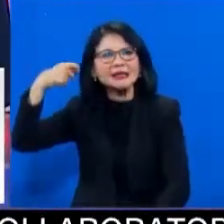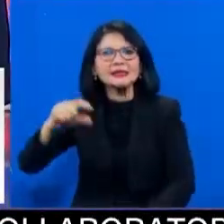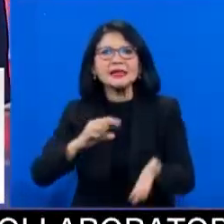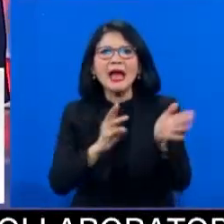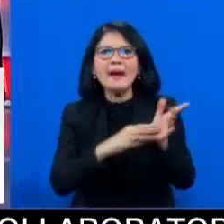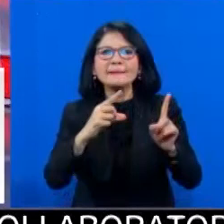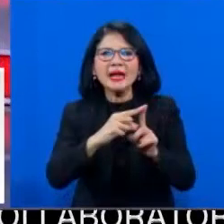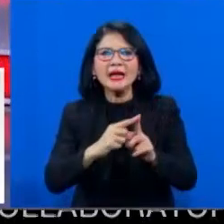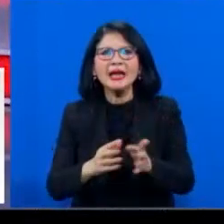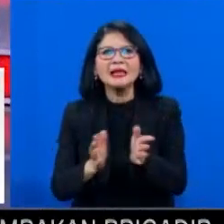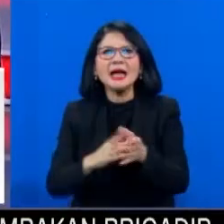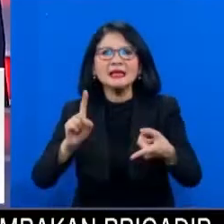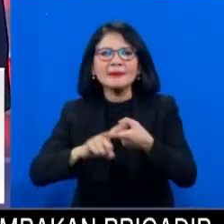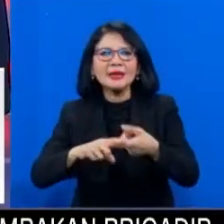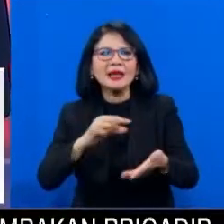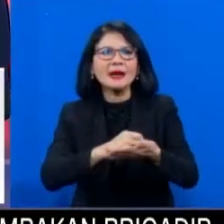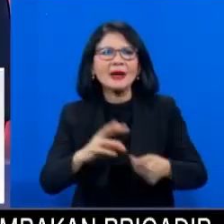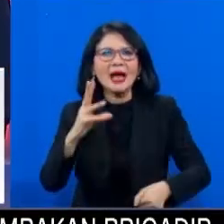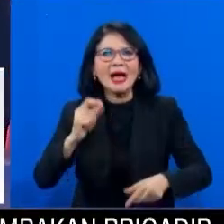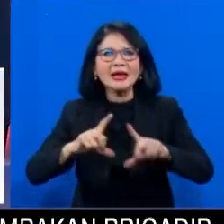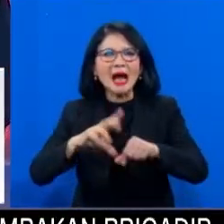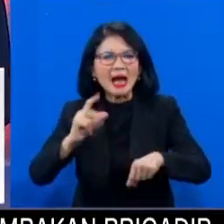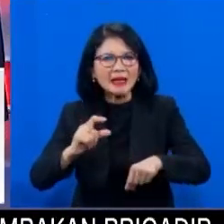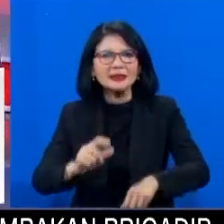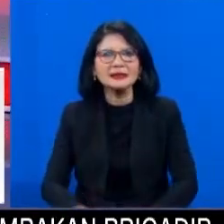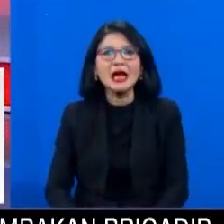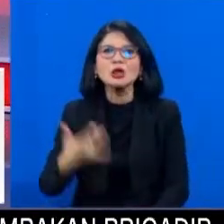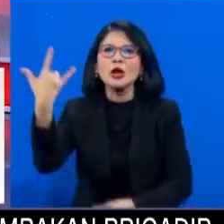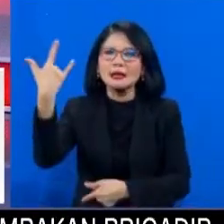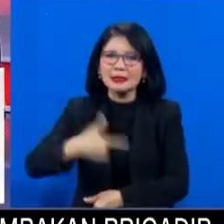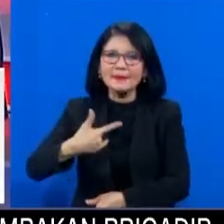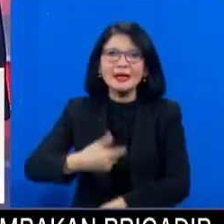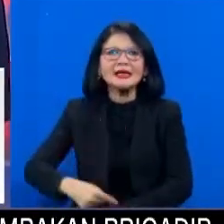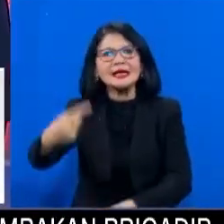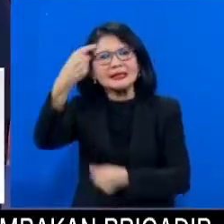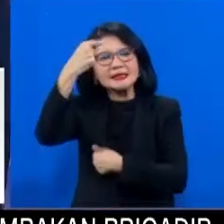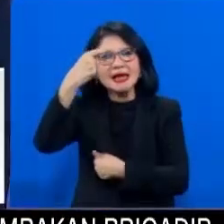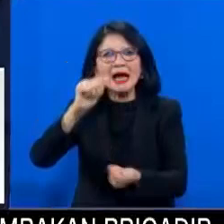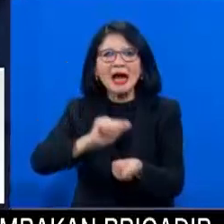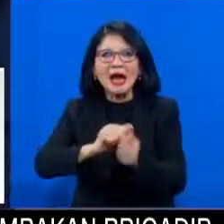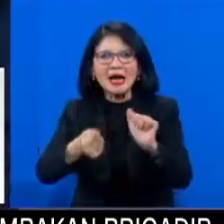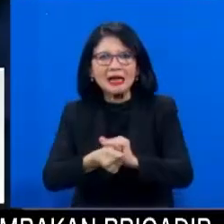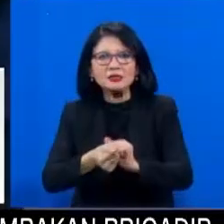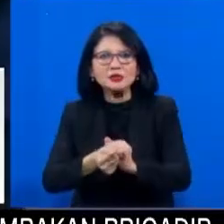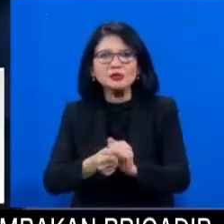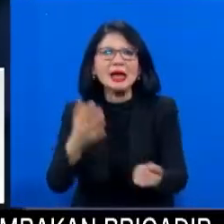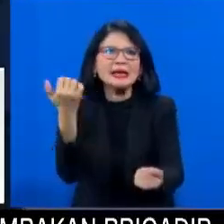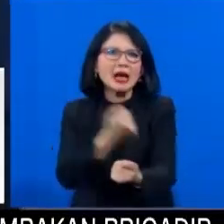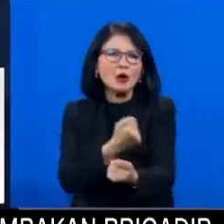Dod dan rekannya RAR alias Ron ditetapkan sebagai tersangka terkait kasus penyalahgunaan narkotika.